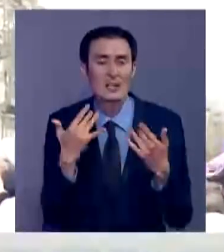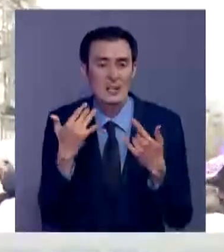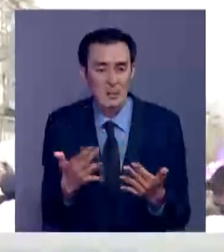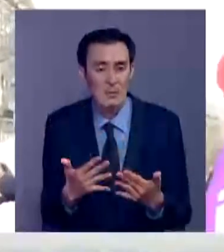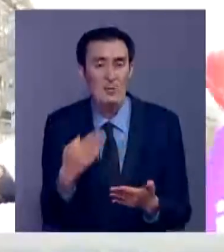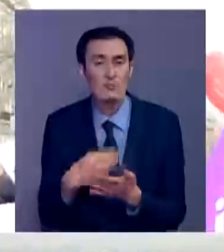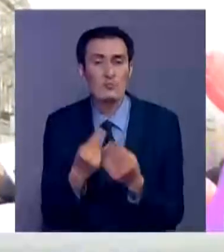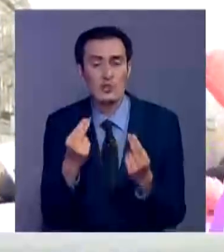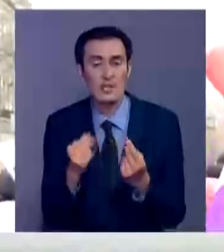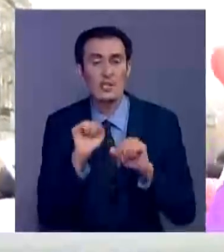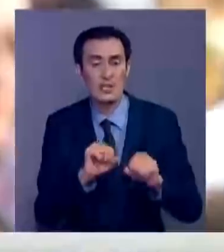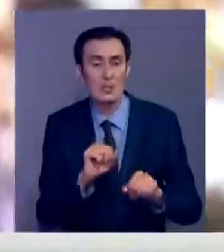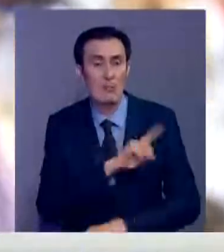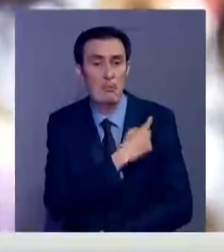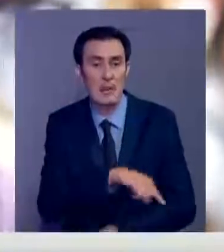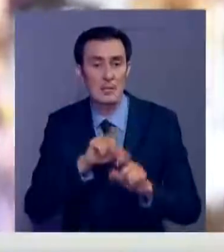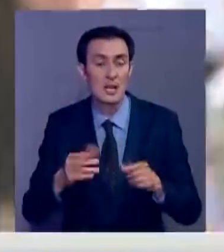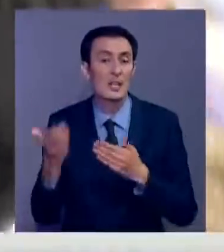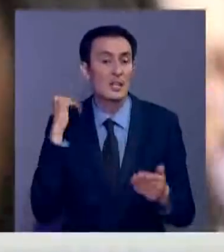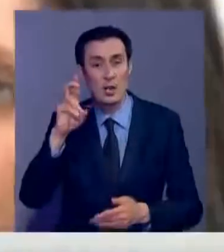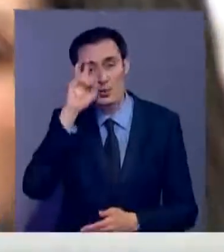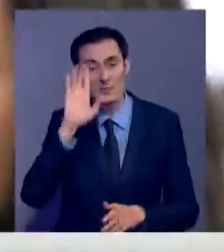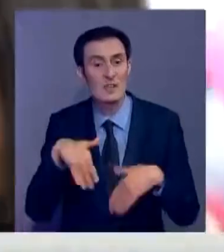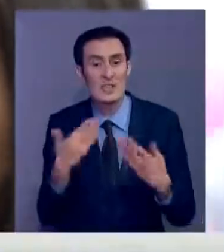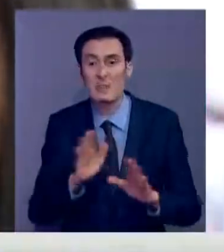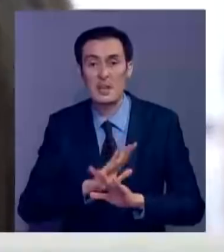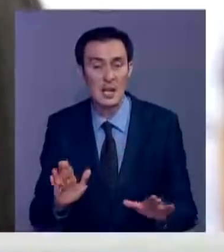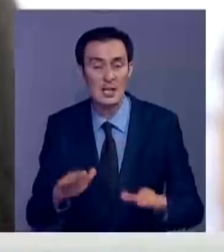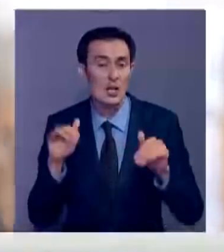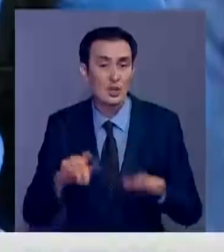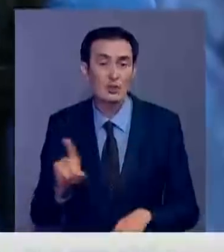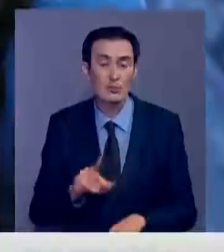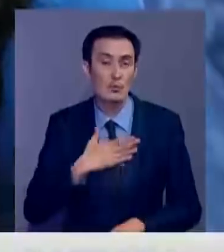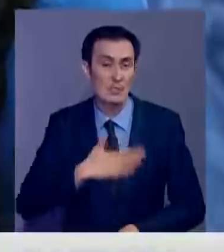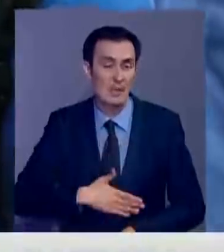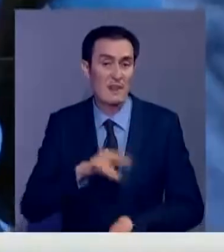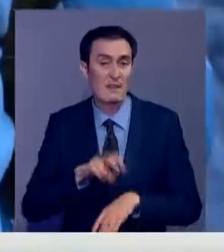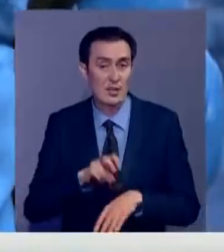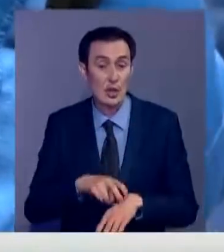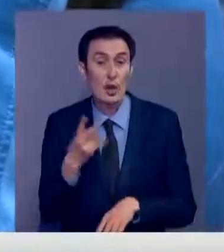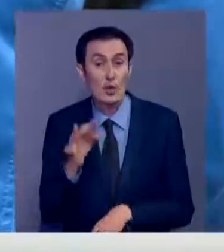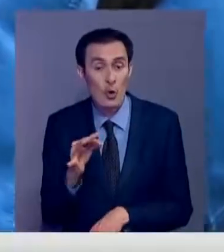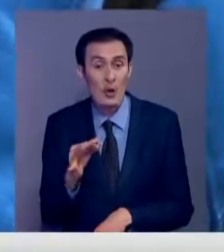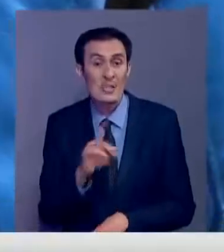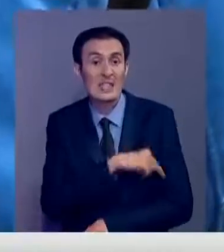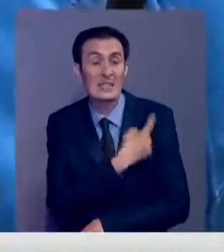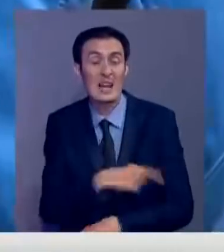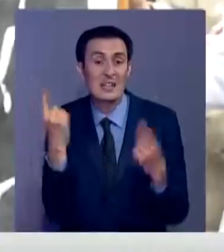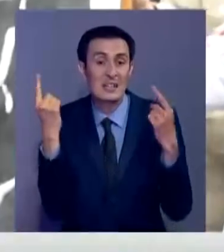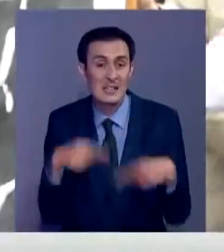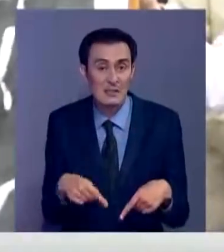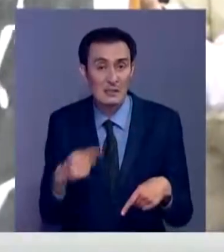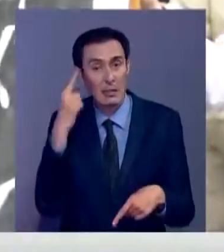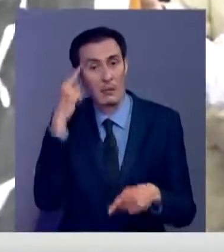отстаивали бюджетные больницы. Тогда государство не предложило решений, которые устроили бы врачей. Но санитарный кризис заставил